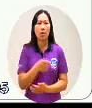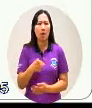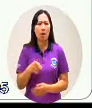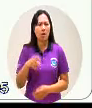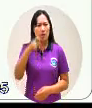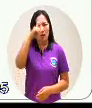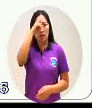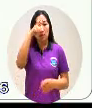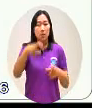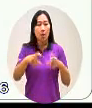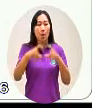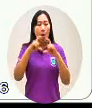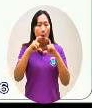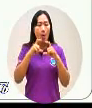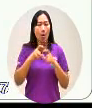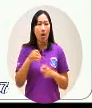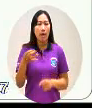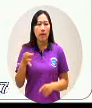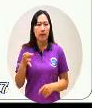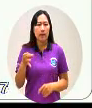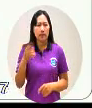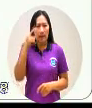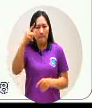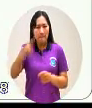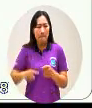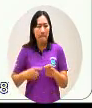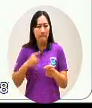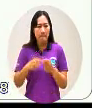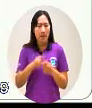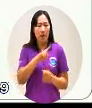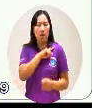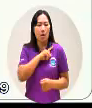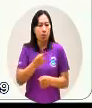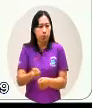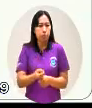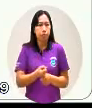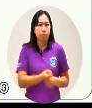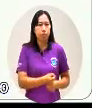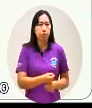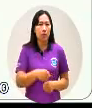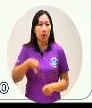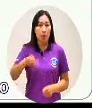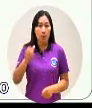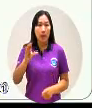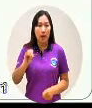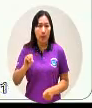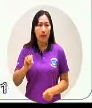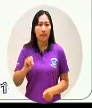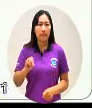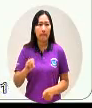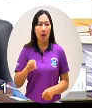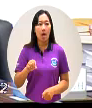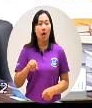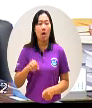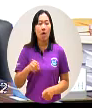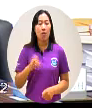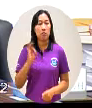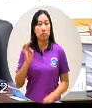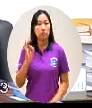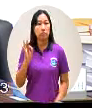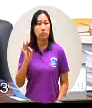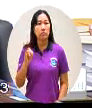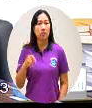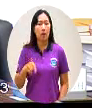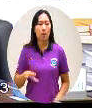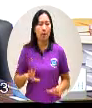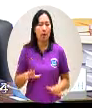年度来注筹500万元。咱的区长讲 OK， 无问题区公所愿意伫咱的木林